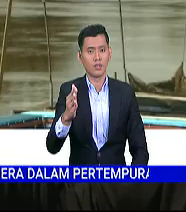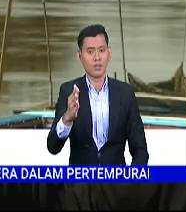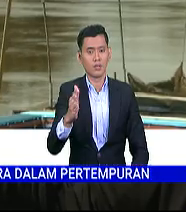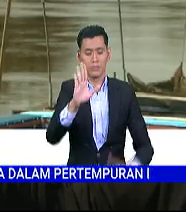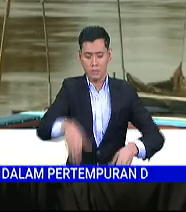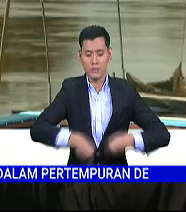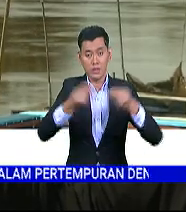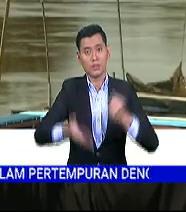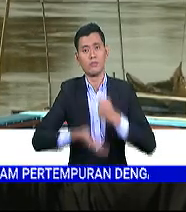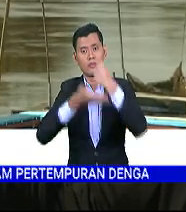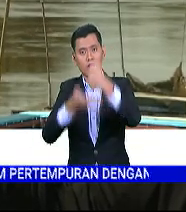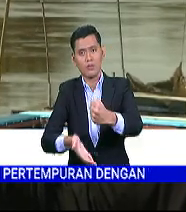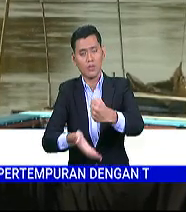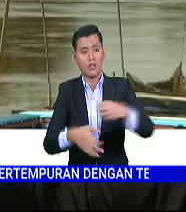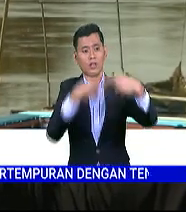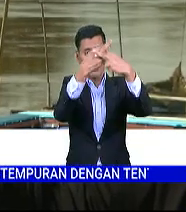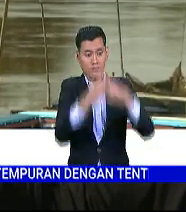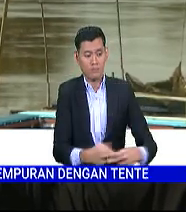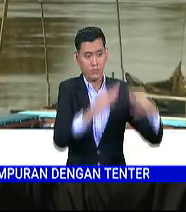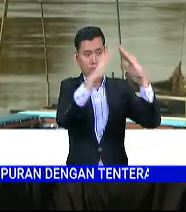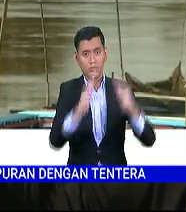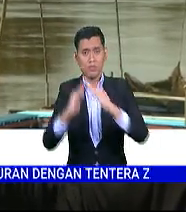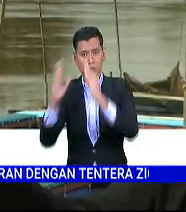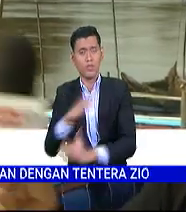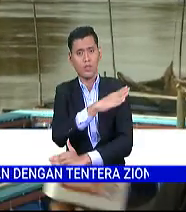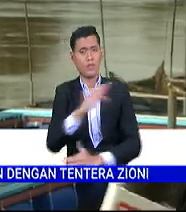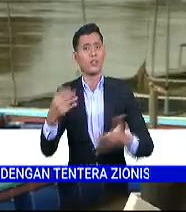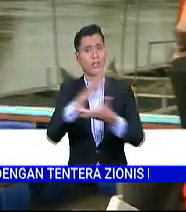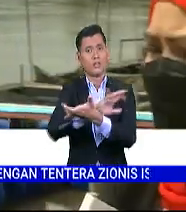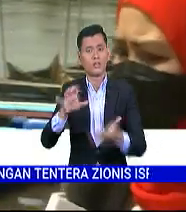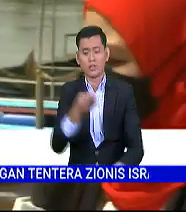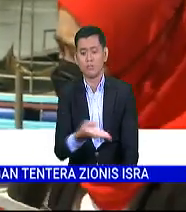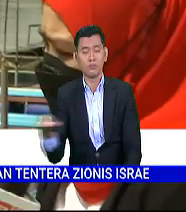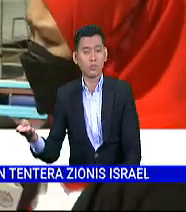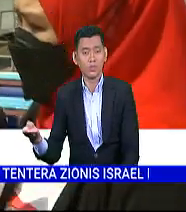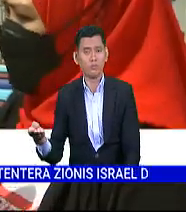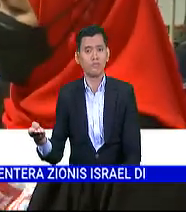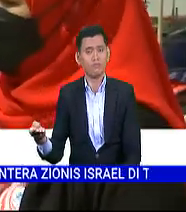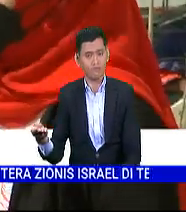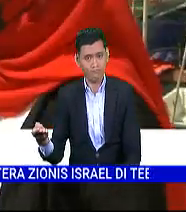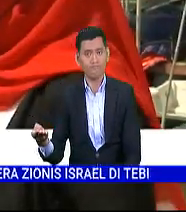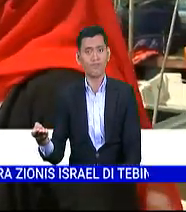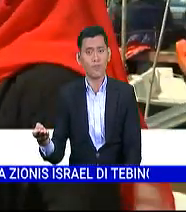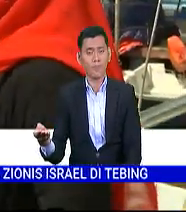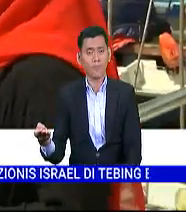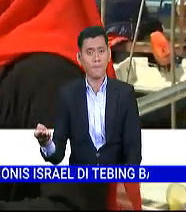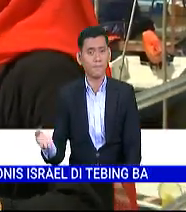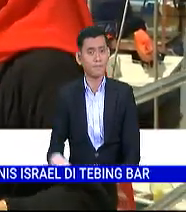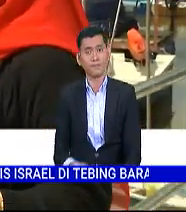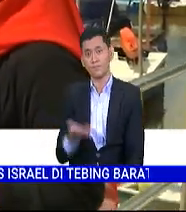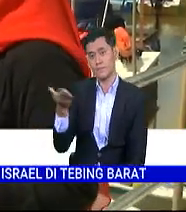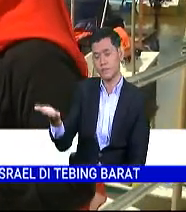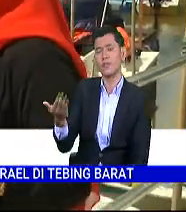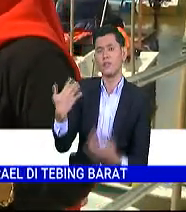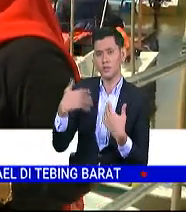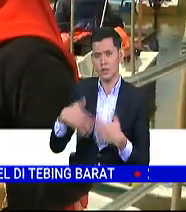penyaluran bantuan baik pulih rumah dan juga kerosakan perabot insyaAllah. Dan Tuan Haji juga selaku penyelaras di peringkat